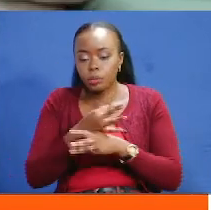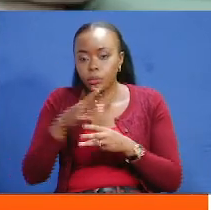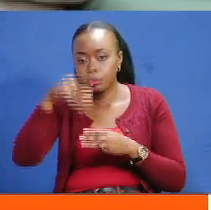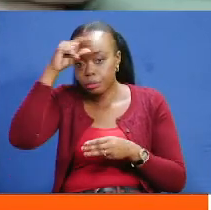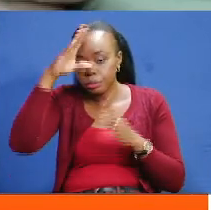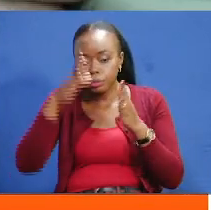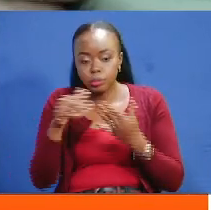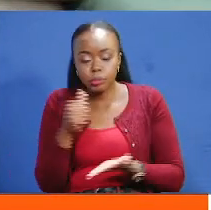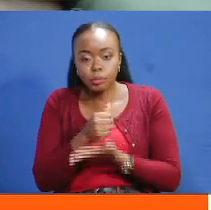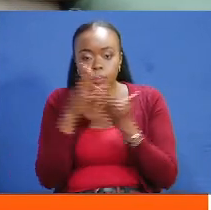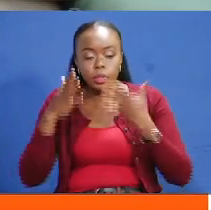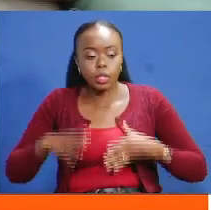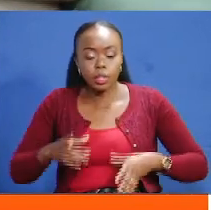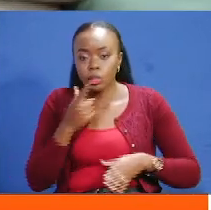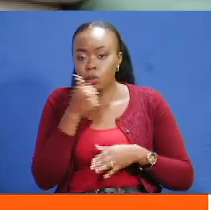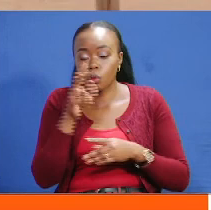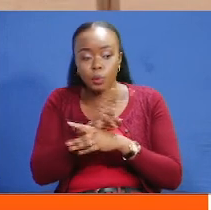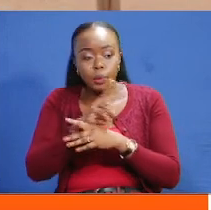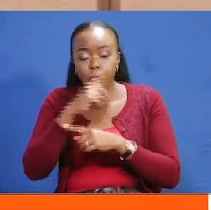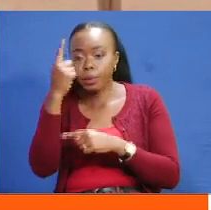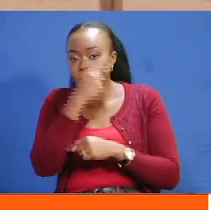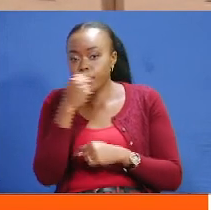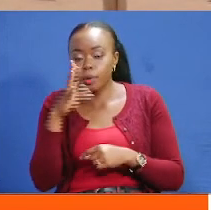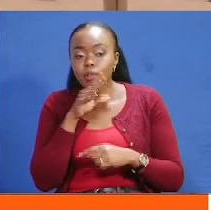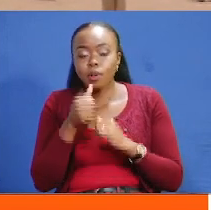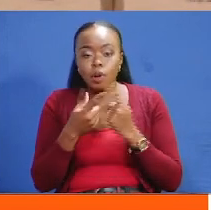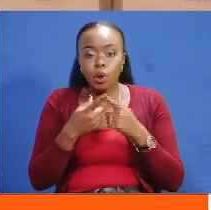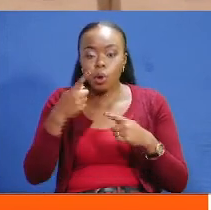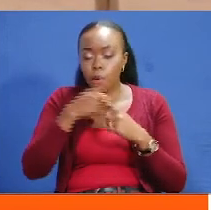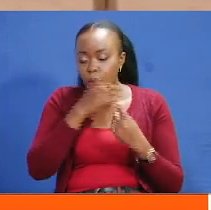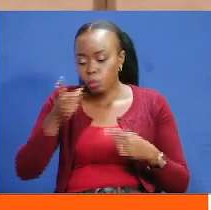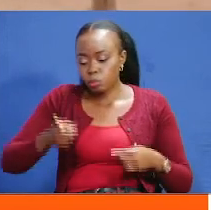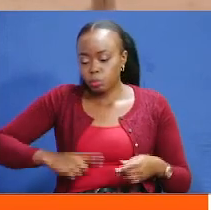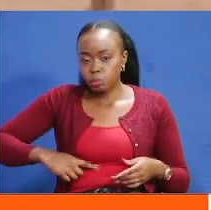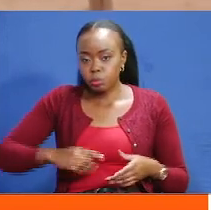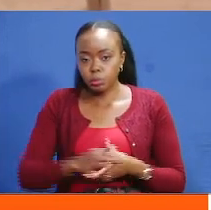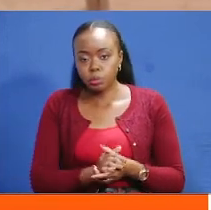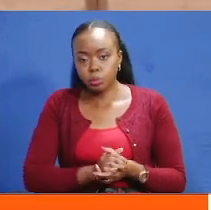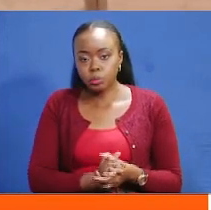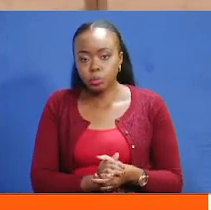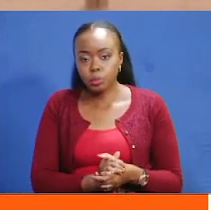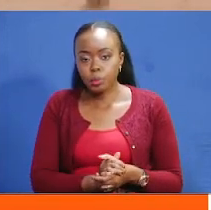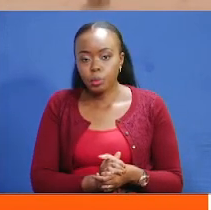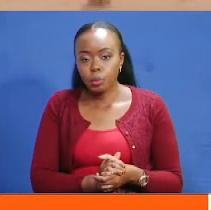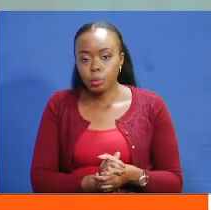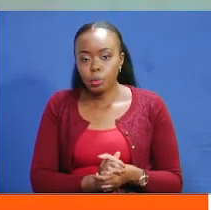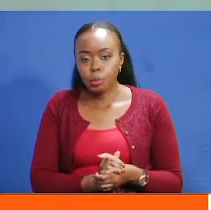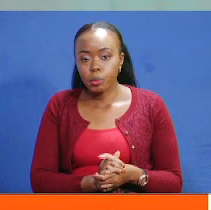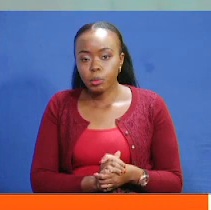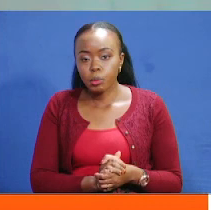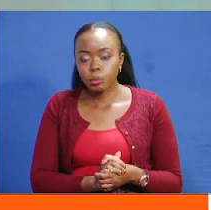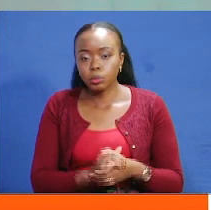serikali kuwakomboa wananchi wanaokodolewa macho na baa la njaa. Mweni mwema, runinga ya KU.